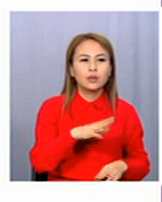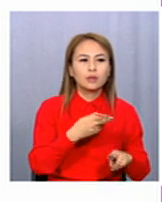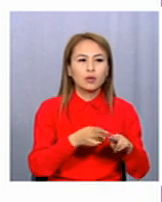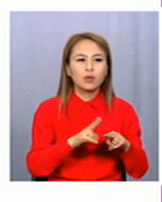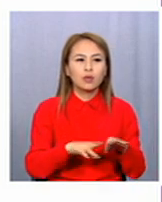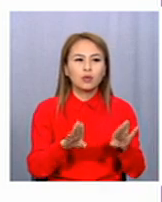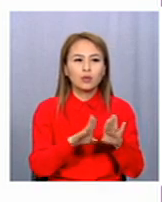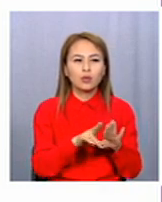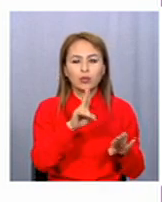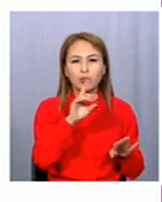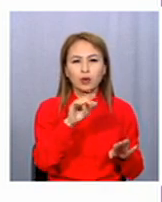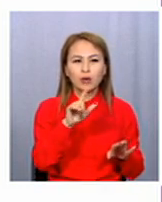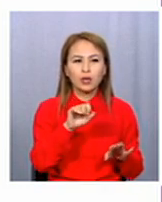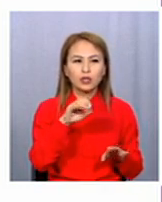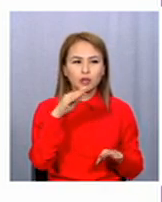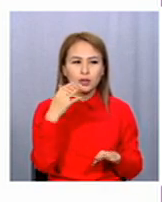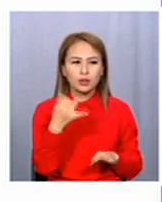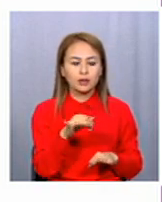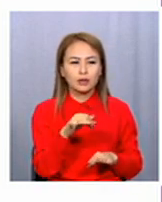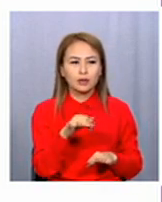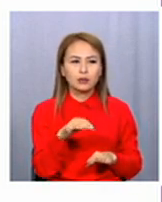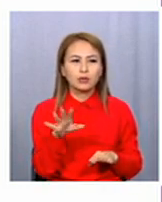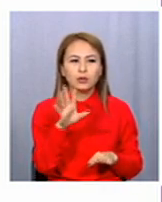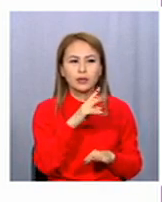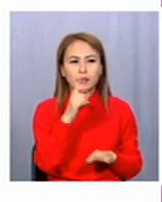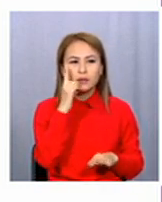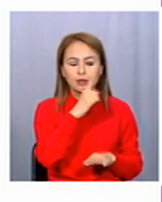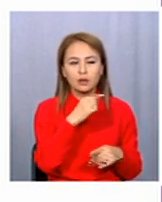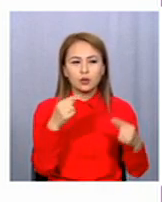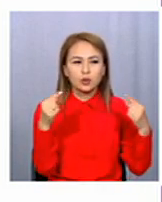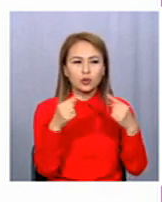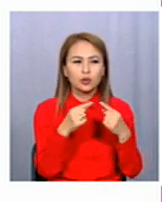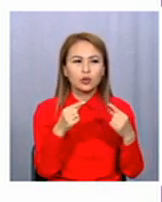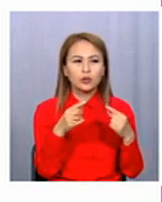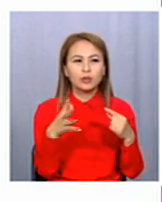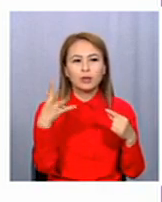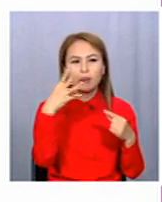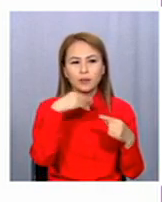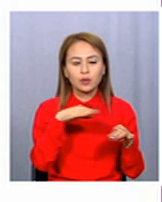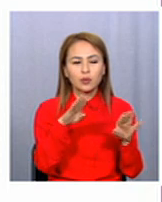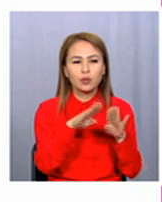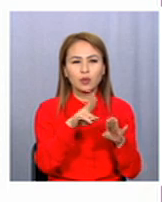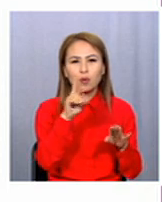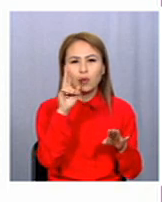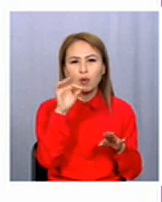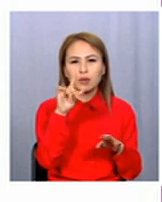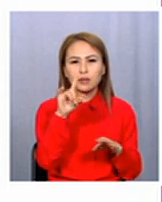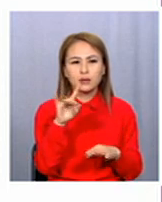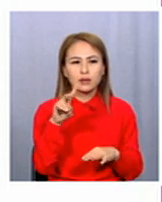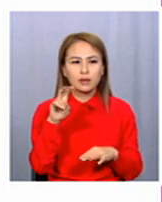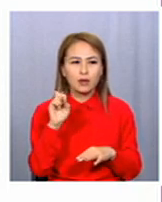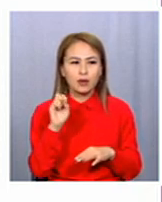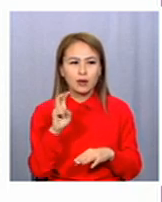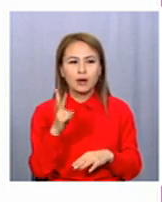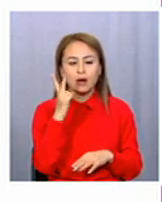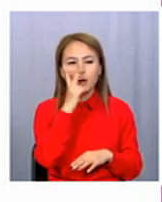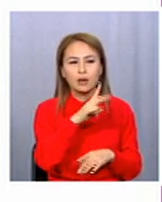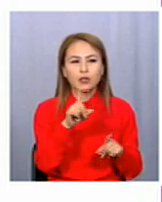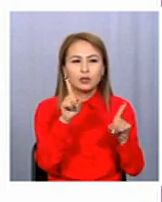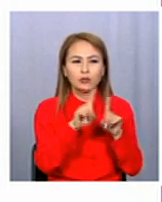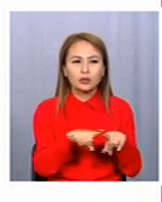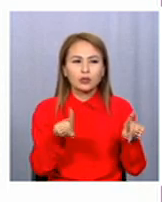мынау қоғажай. Талма түстің кезін ақ, шөлдеп қапты қозылақ. Қарайдыр күб